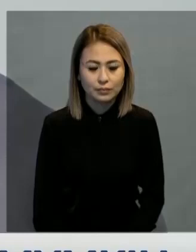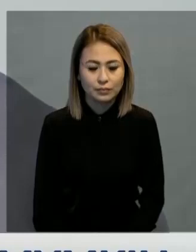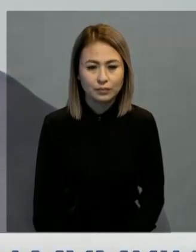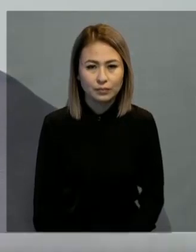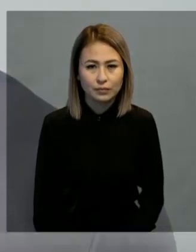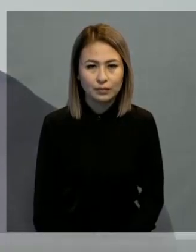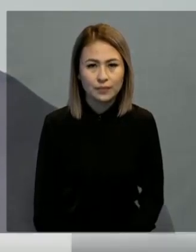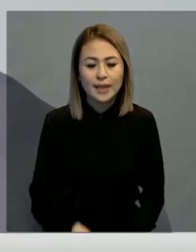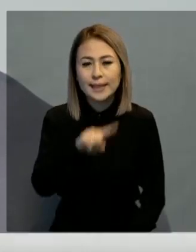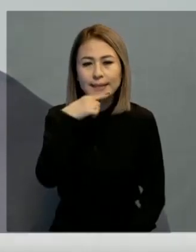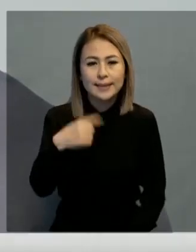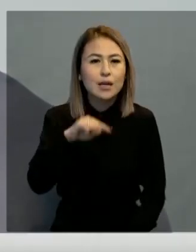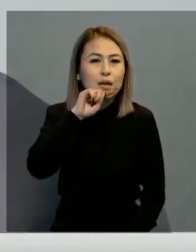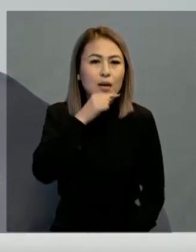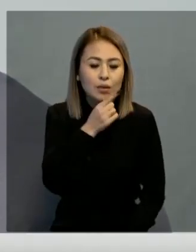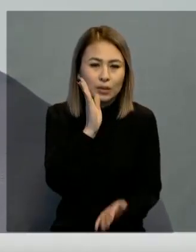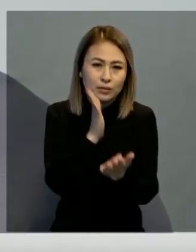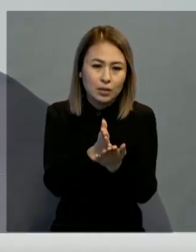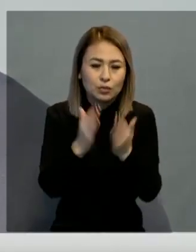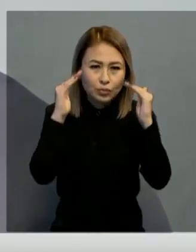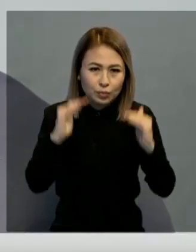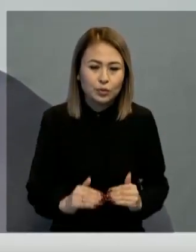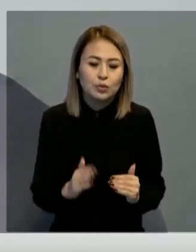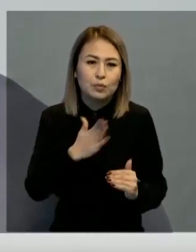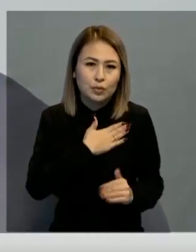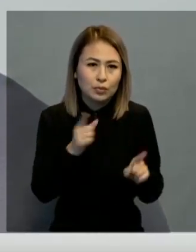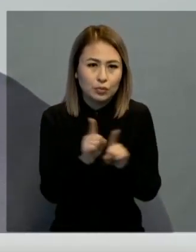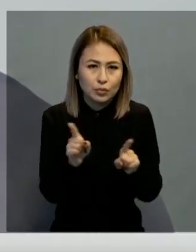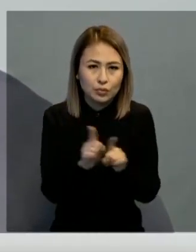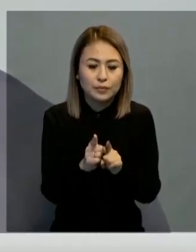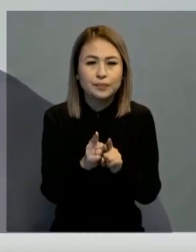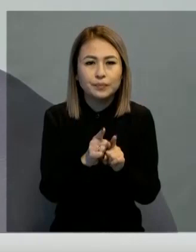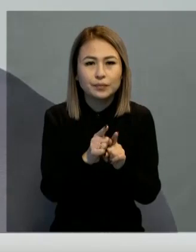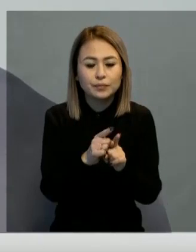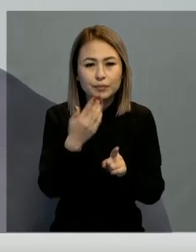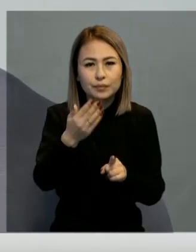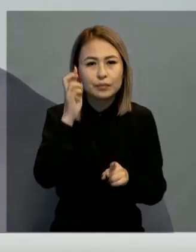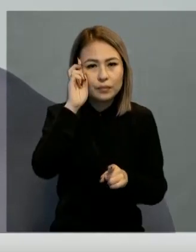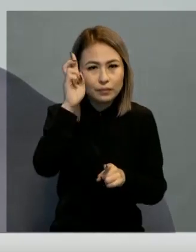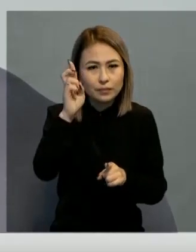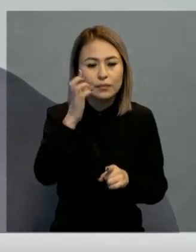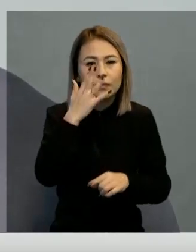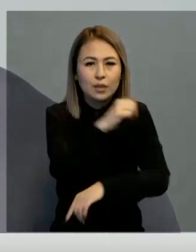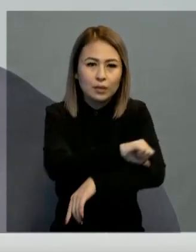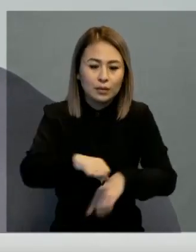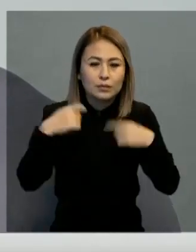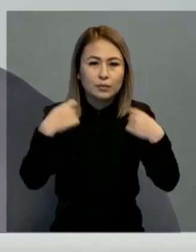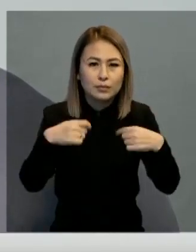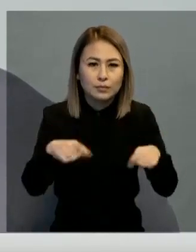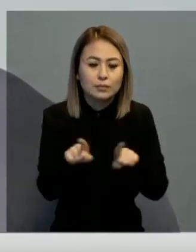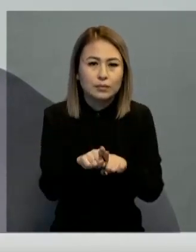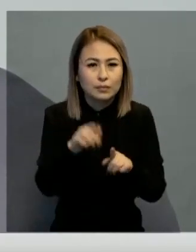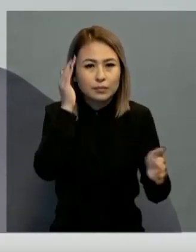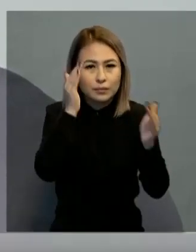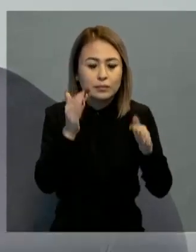напрямую. Ресей экономикасының күрт төмендеуі бізге де әсер етеді. Бұл мемлекет сыртқы саудадағы негізгі серіктесіміз.